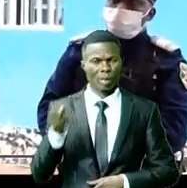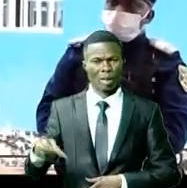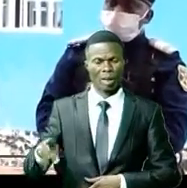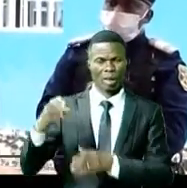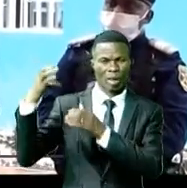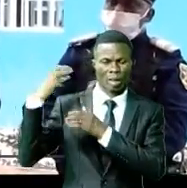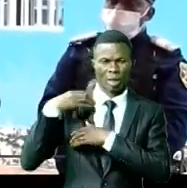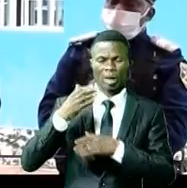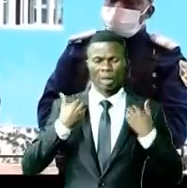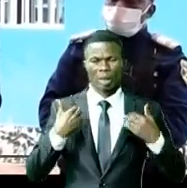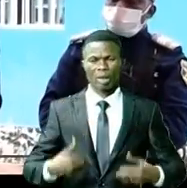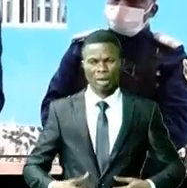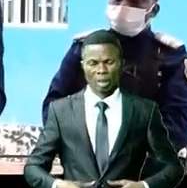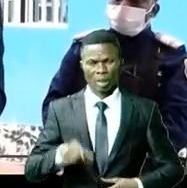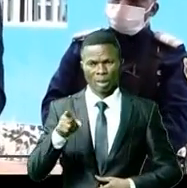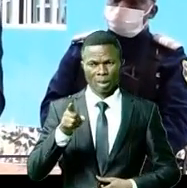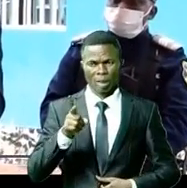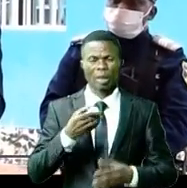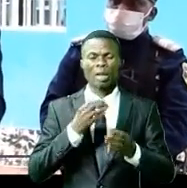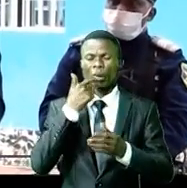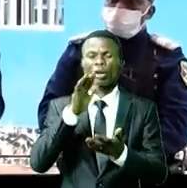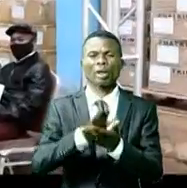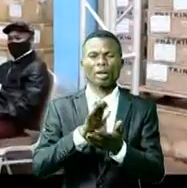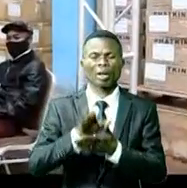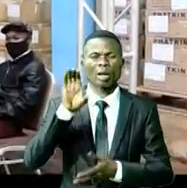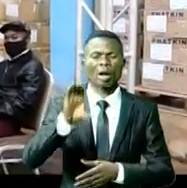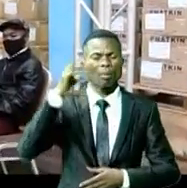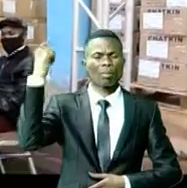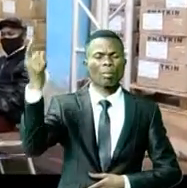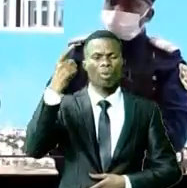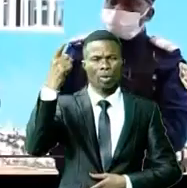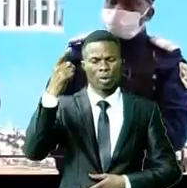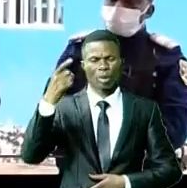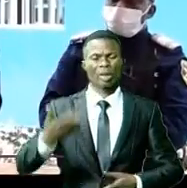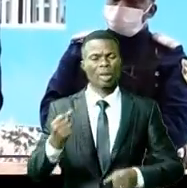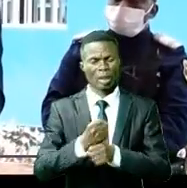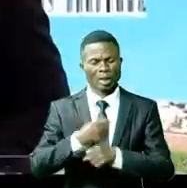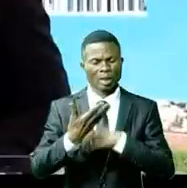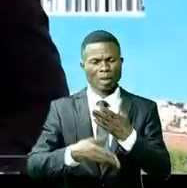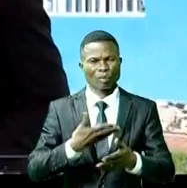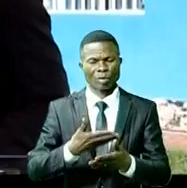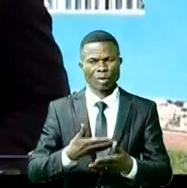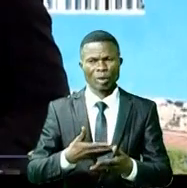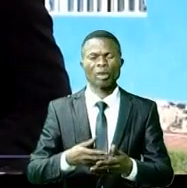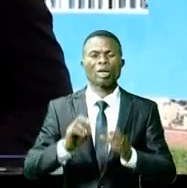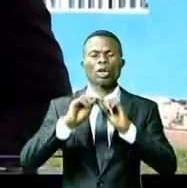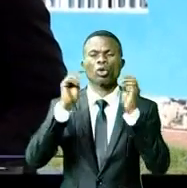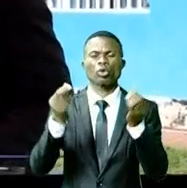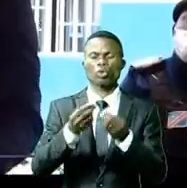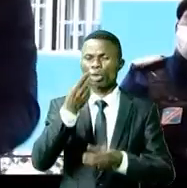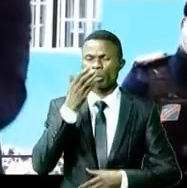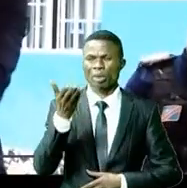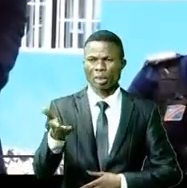en charge de la santé, Jules Kabouit, a remercié la Banque mondiale tout en saluant le travail abattu par Fatkin dans ces